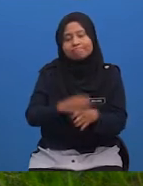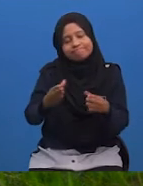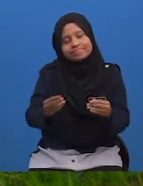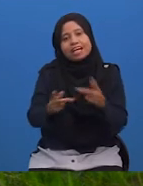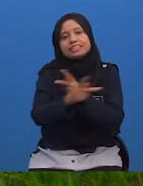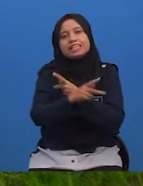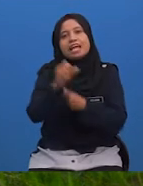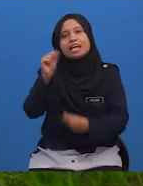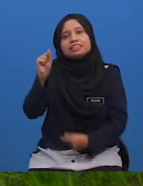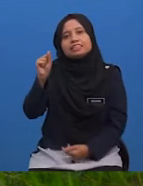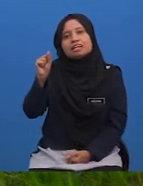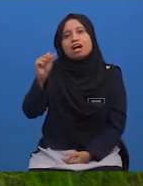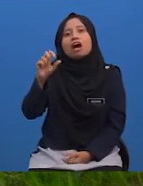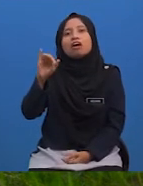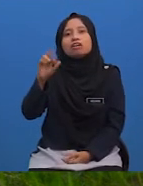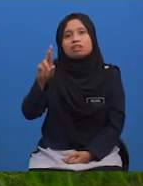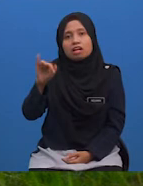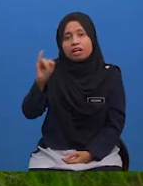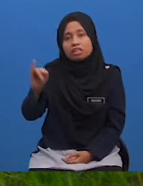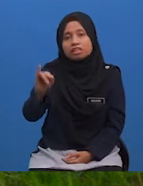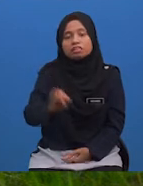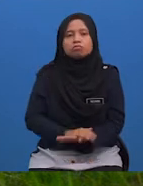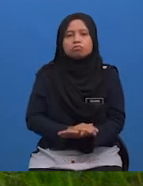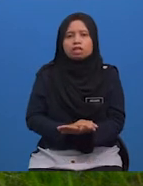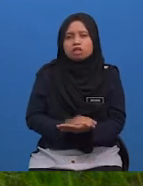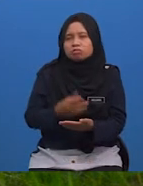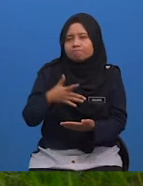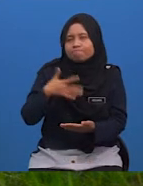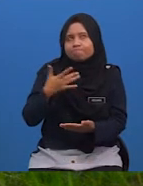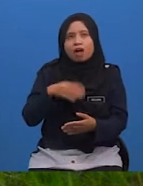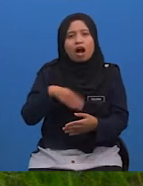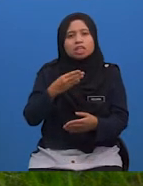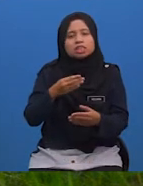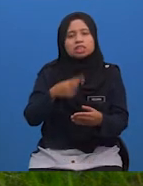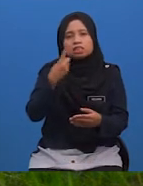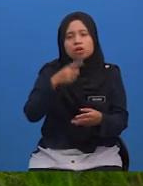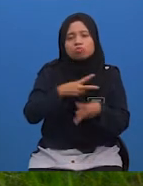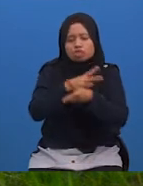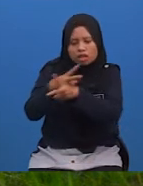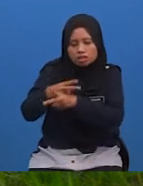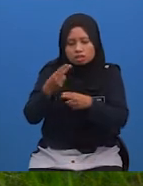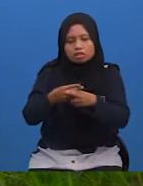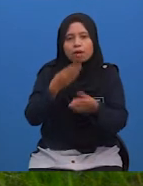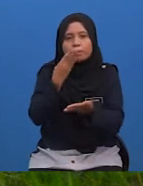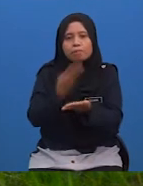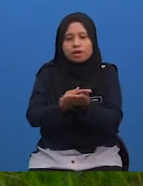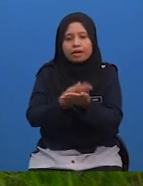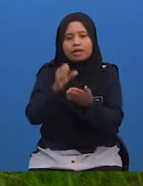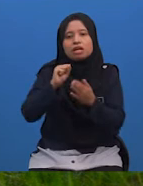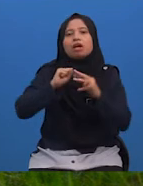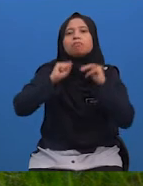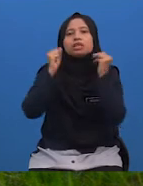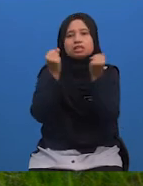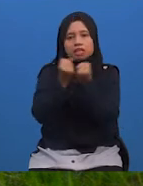Terima kasih, Sang Ranggi. Saya memang kagum dengan cara kamu mempertahankan nama baik masyarakat kamu. Dengan